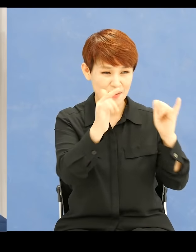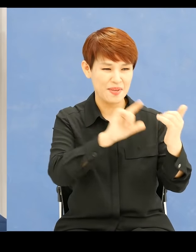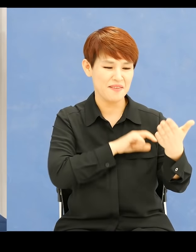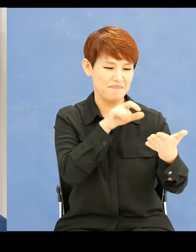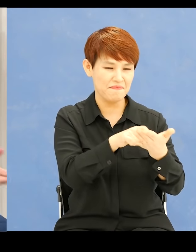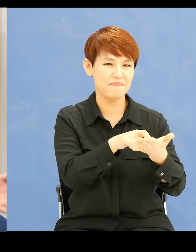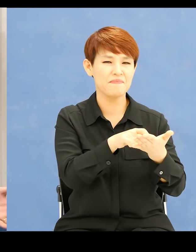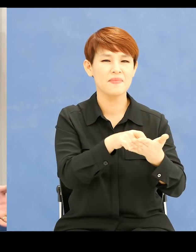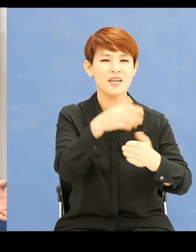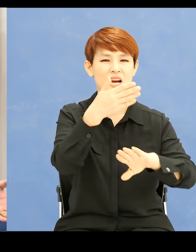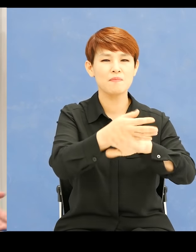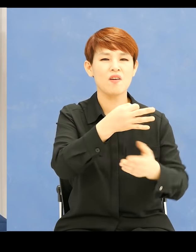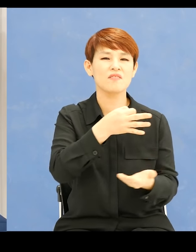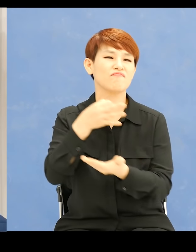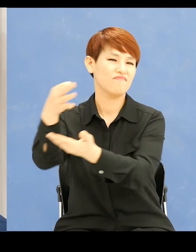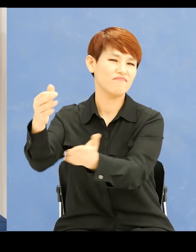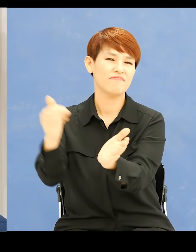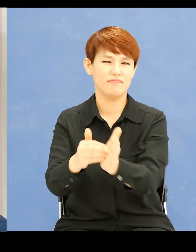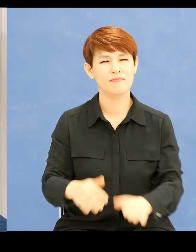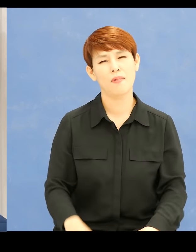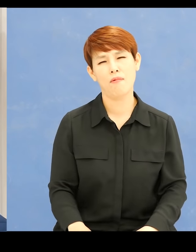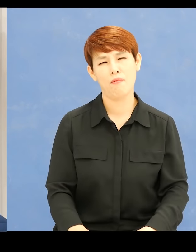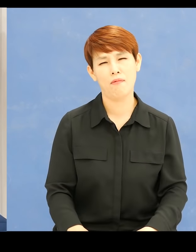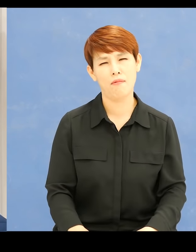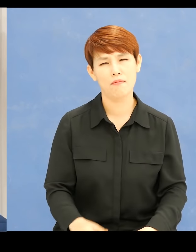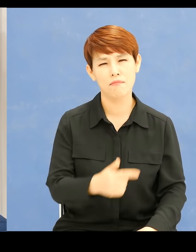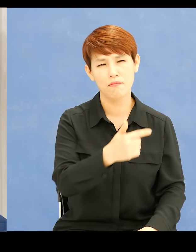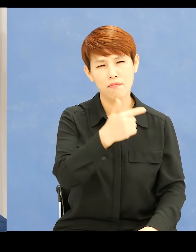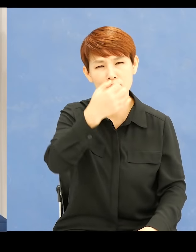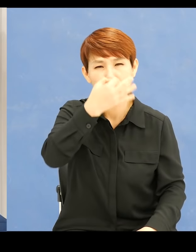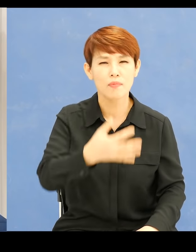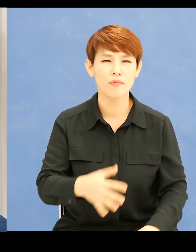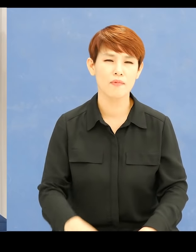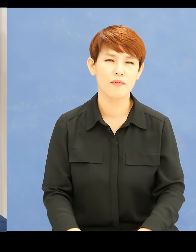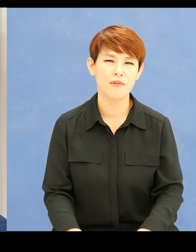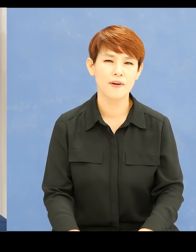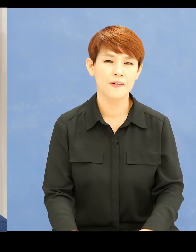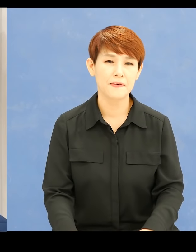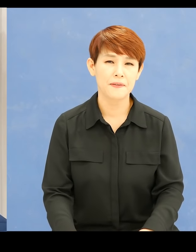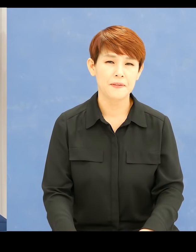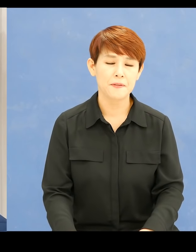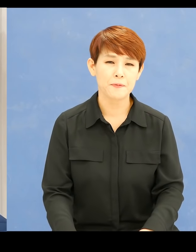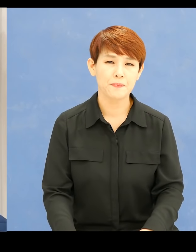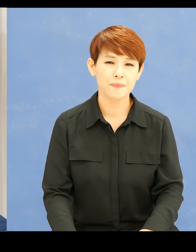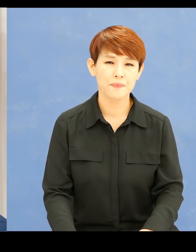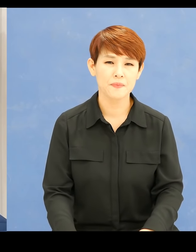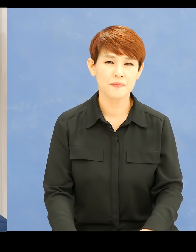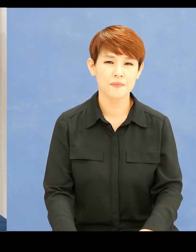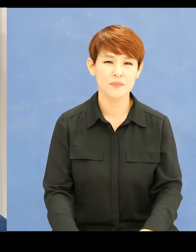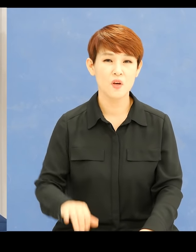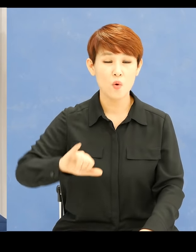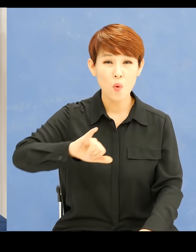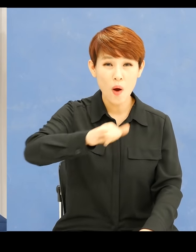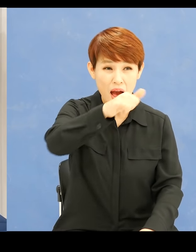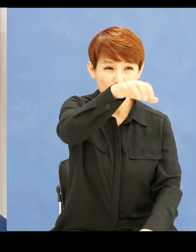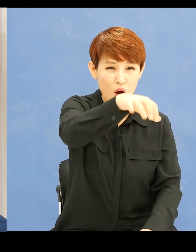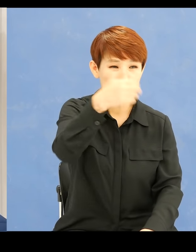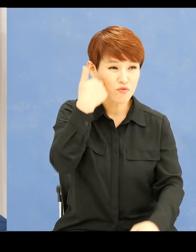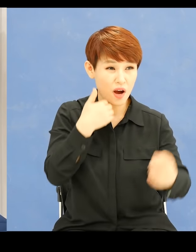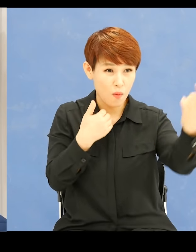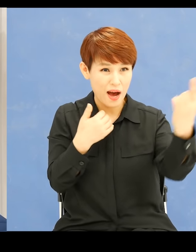내고 이사 감사헌금 제가 대신 드리고 너무 감당이 힘들더라고요. 제가 공항에 라이드